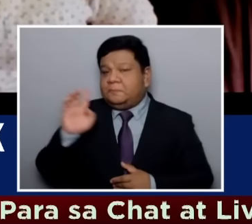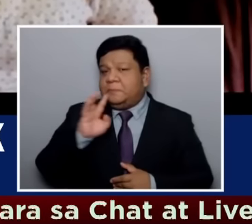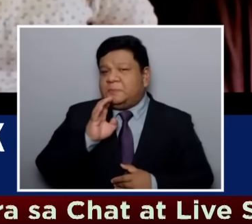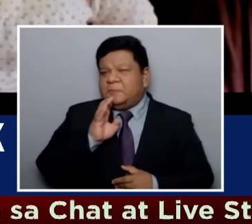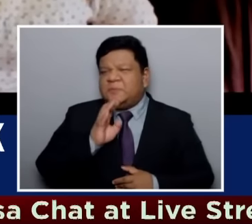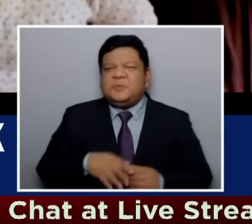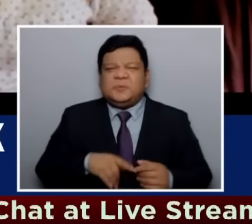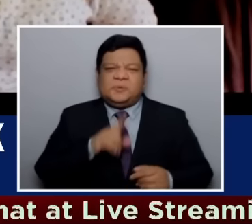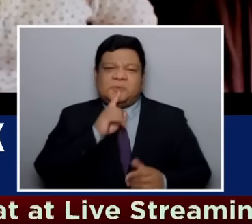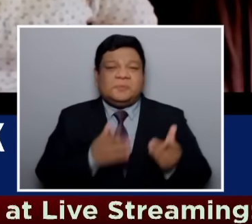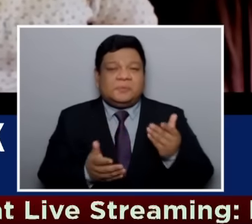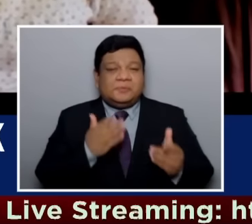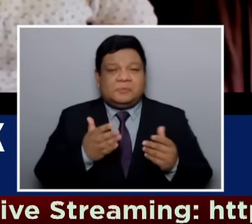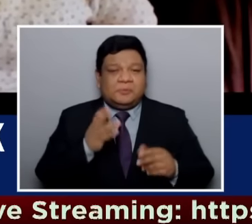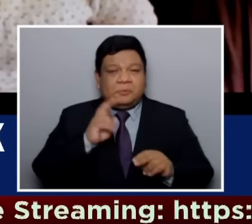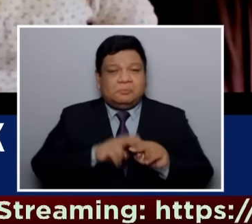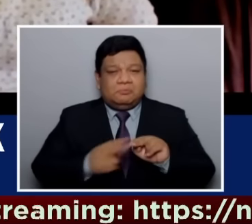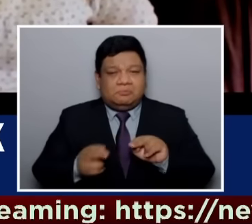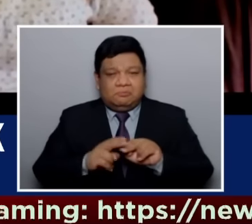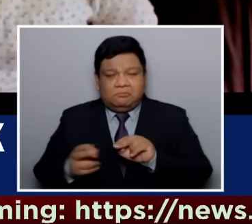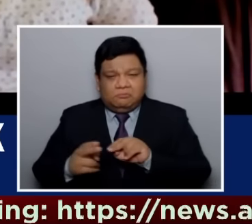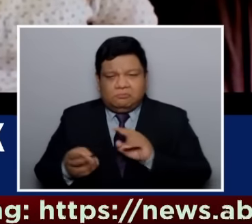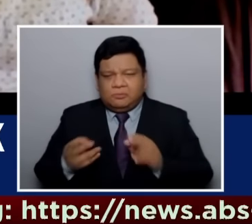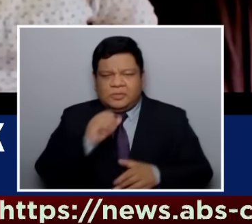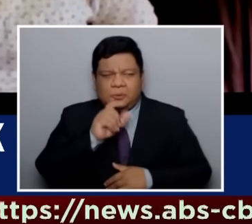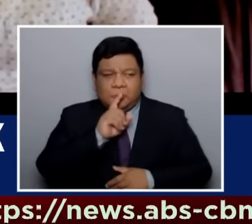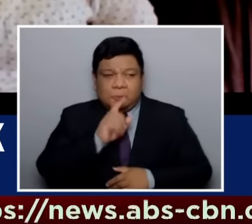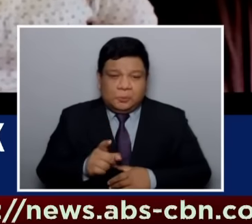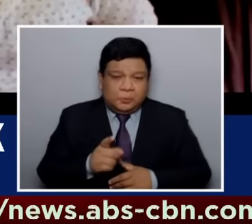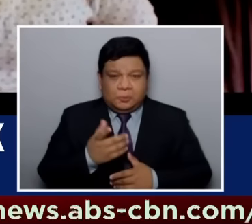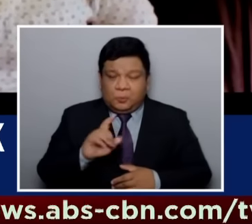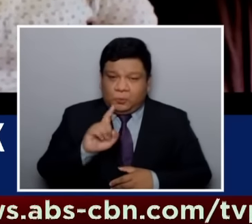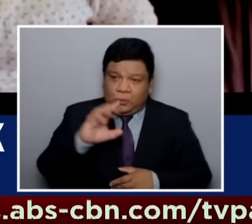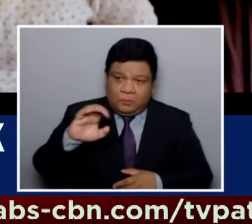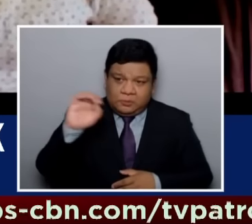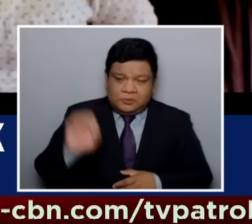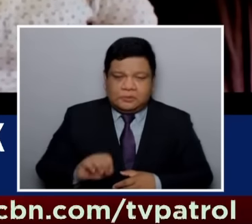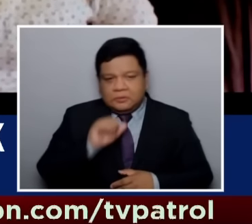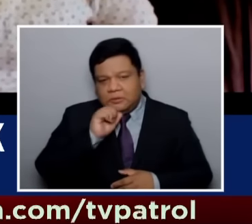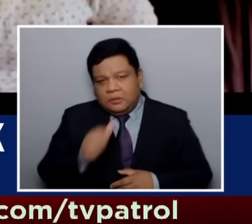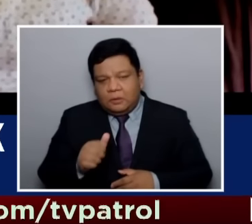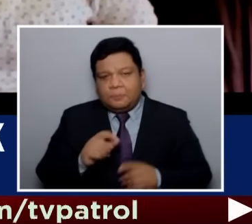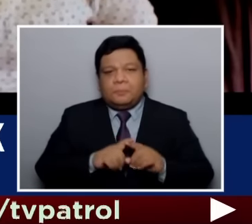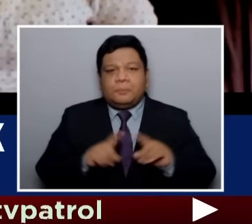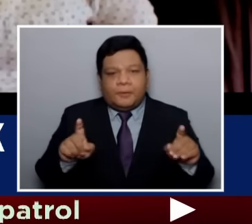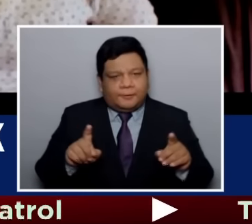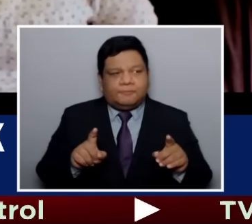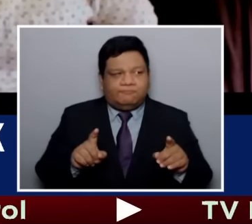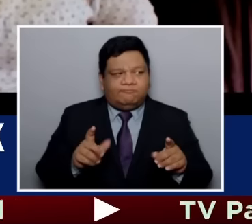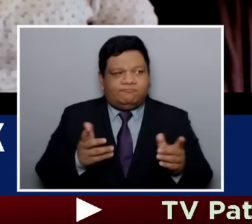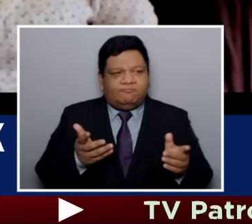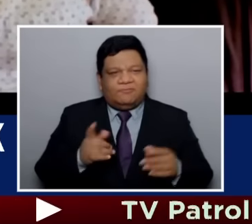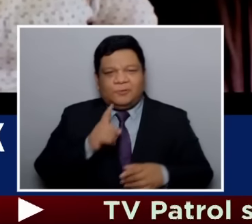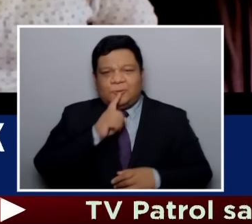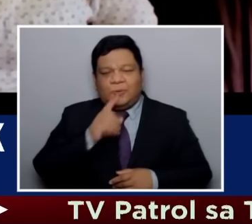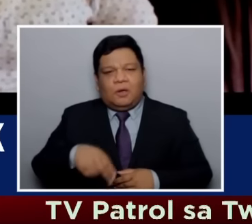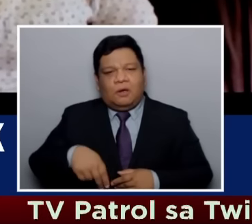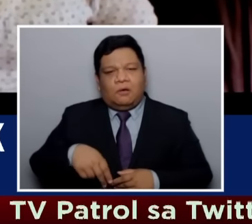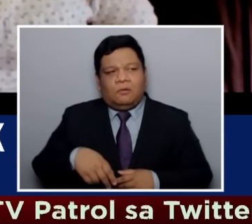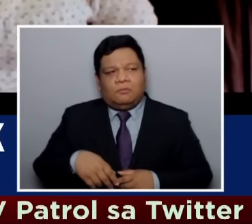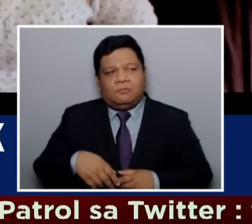rollback. But hindi rin natin masiguro, not 100%. Pero napakataas po yung environment